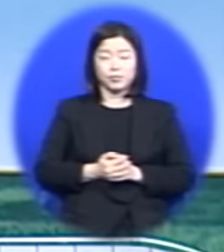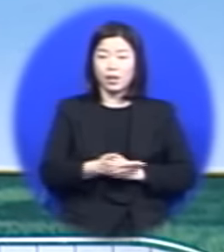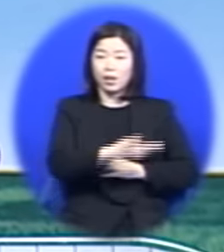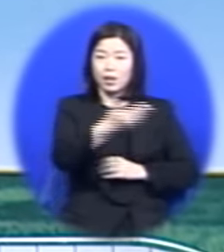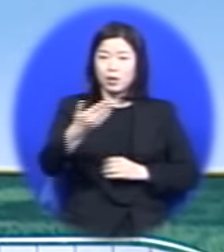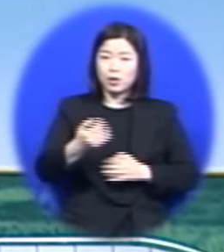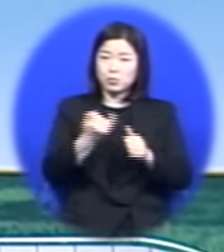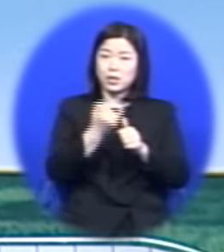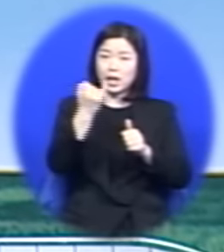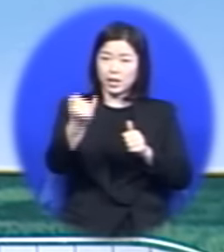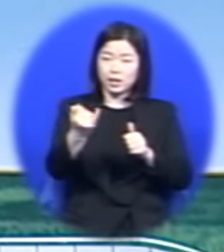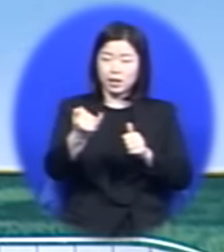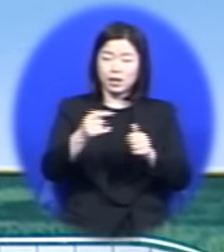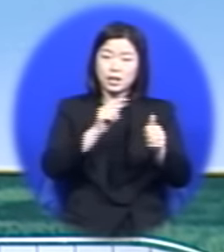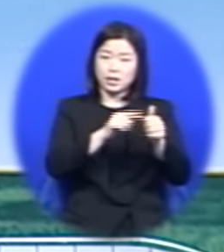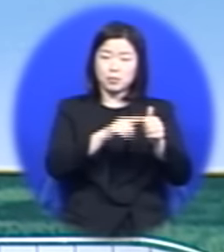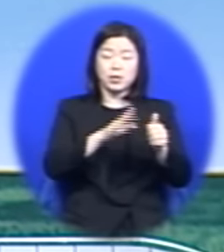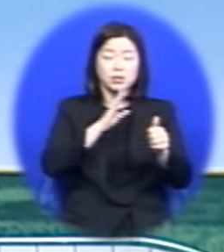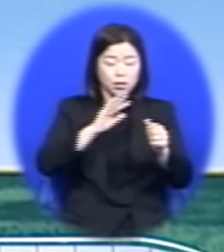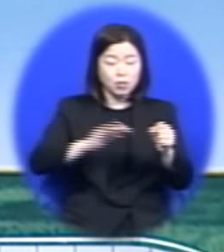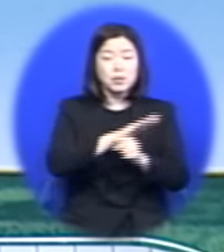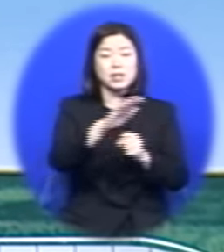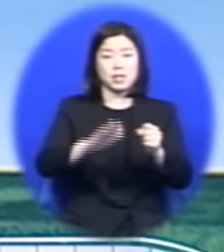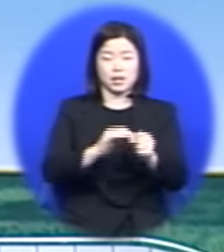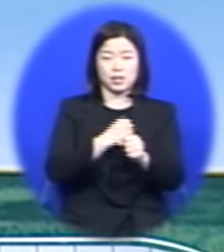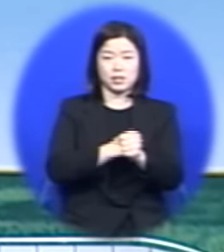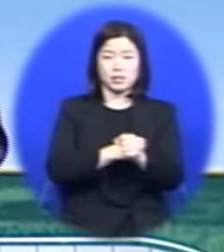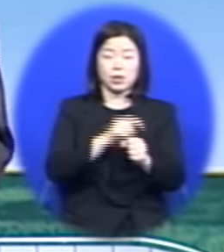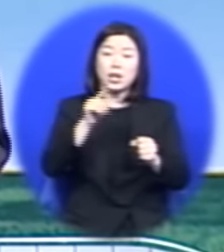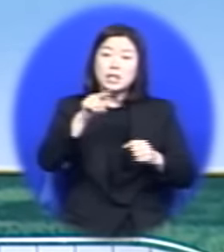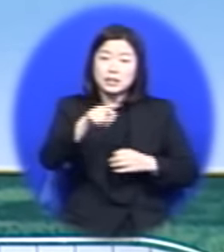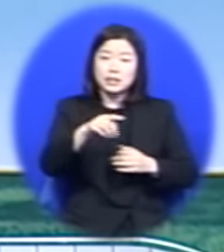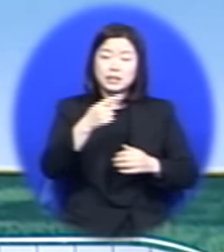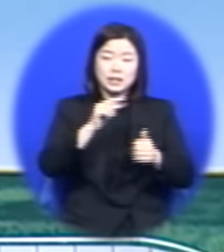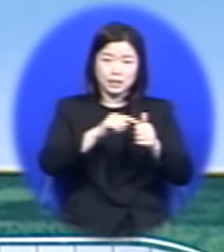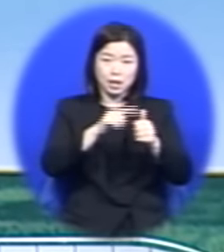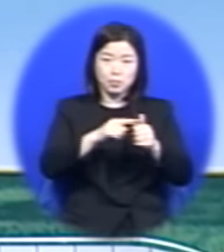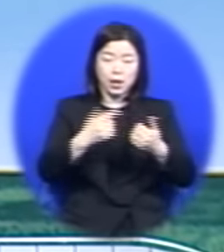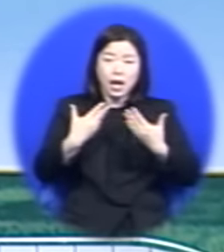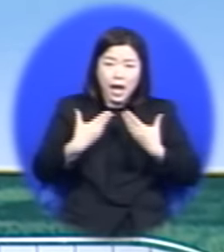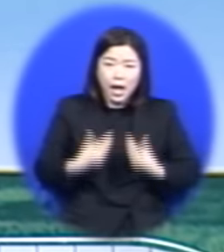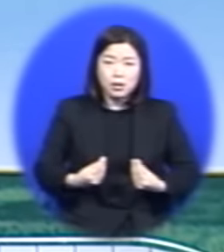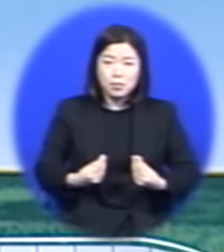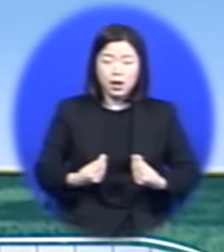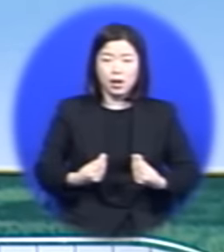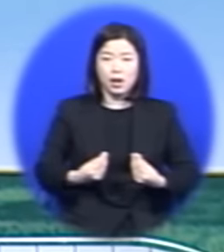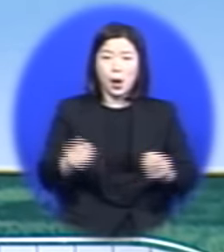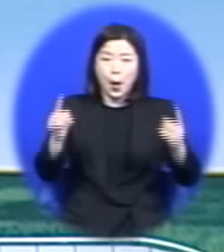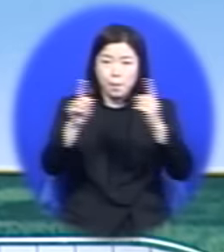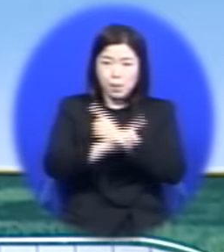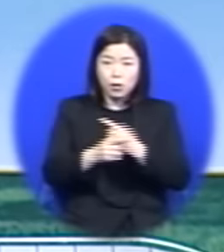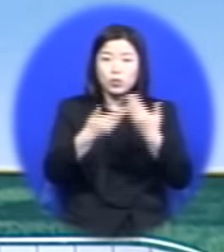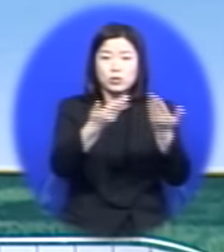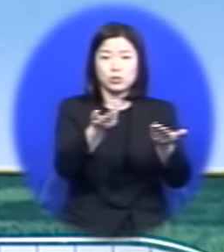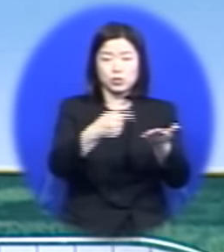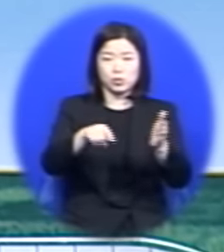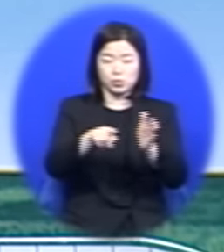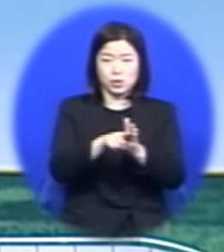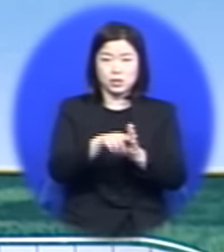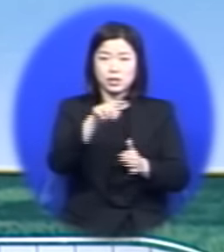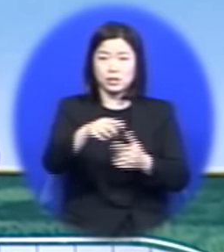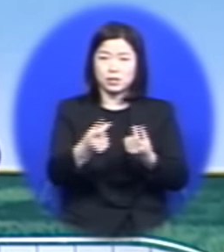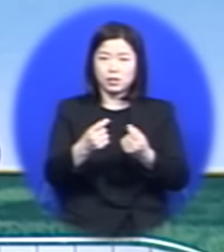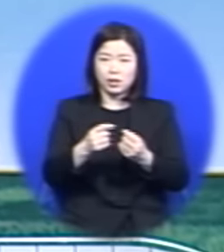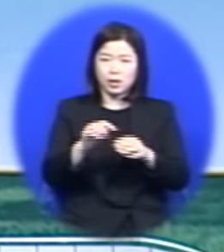여러분, 아내가 남편을 정말 사랑해서 그 남편의 낙심을, 낭망을 바꿔주려고